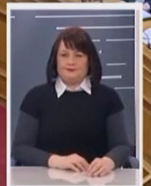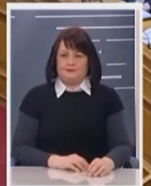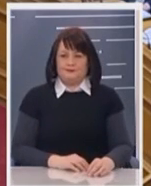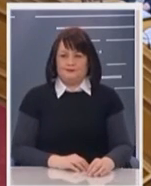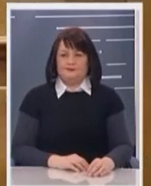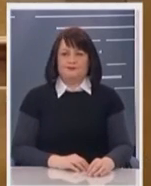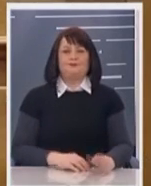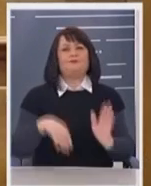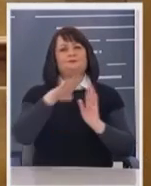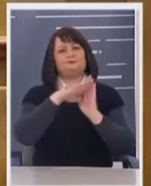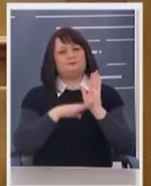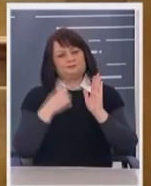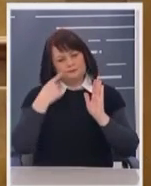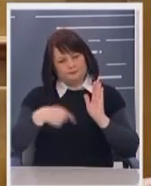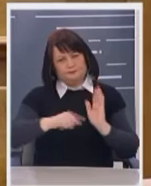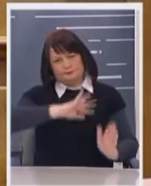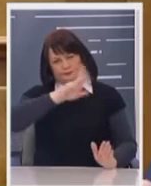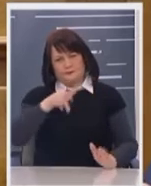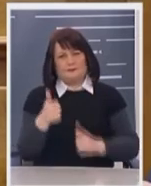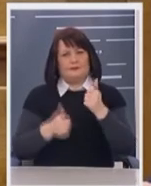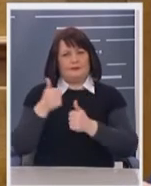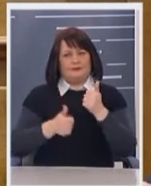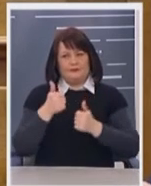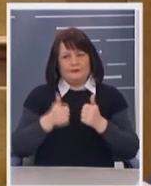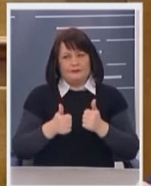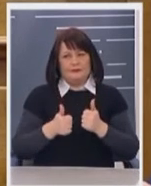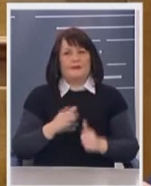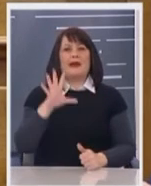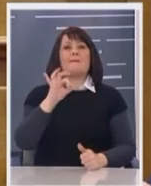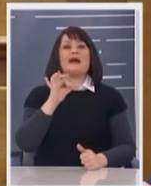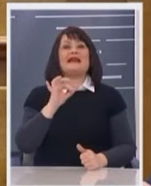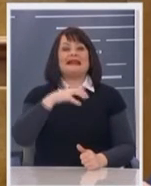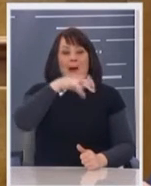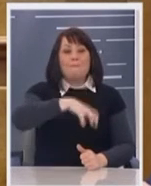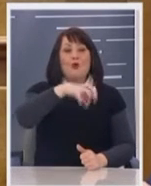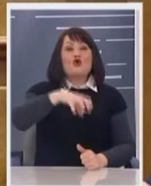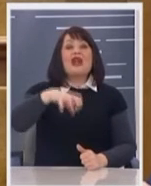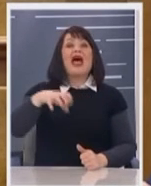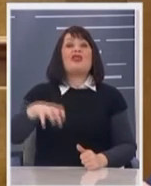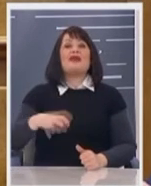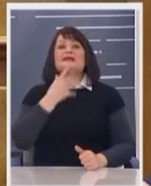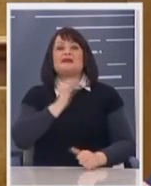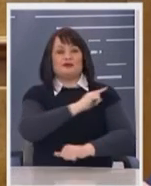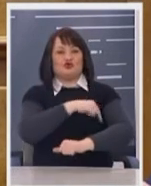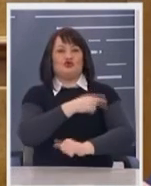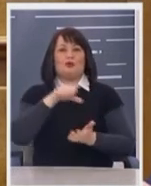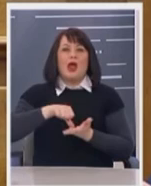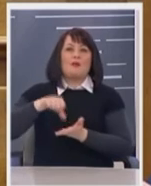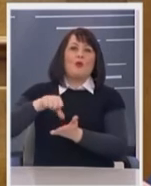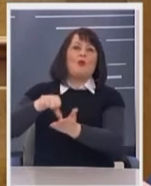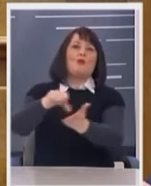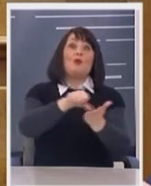Ο προγραμματισμός προβλέπει ότι ως τον Ιούνιο θα έχουμε ανοίξει 50 μονάδες πρωτοβάθμιας φροντίδας υγείας σε αστικές περιοχές της